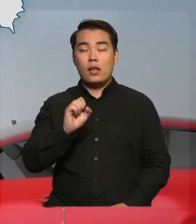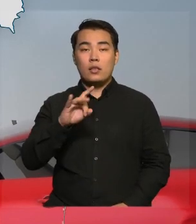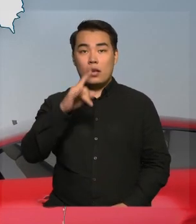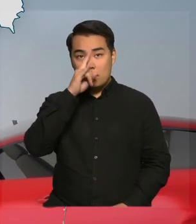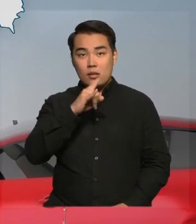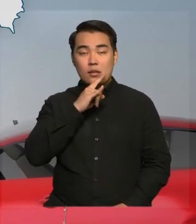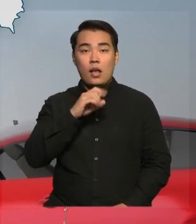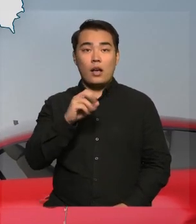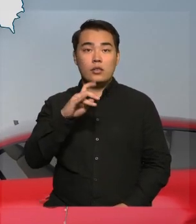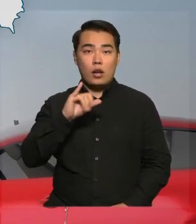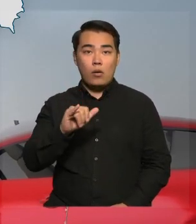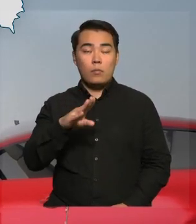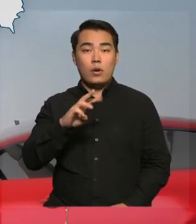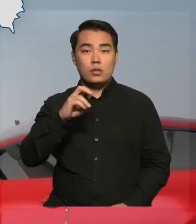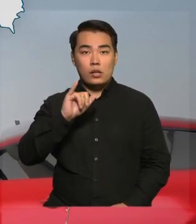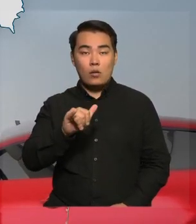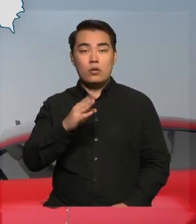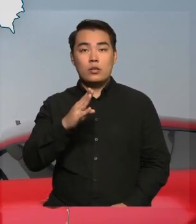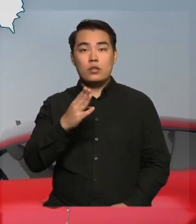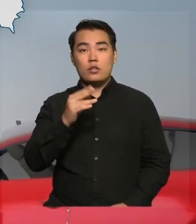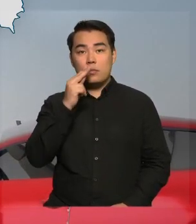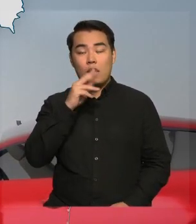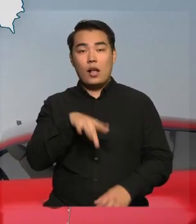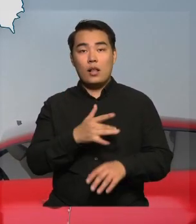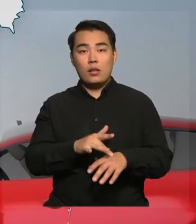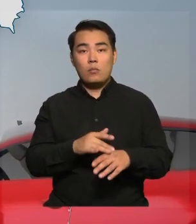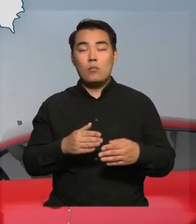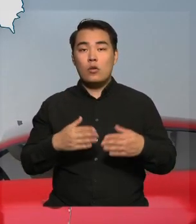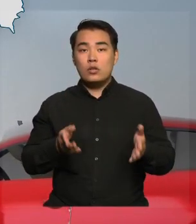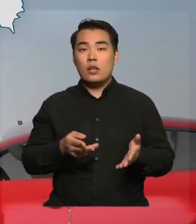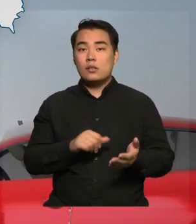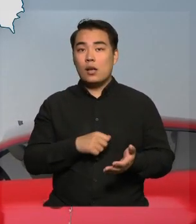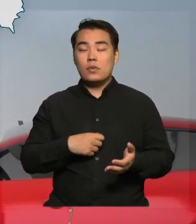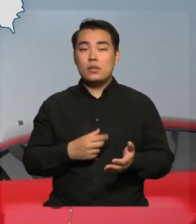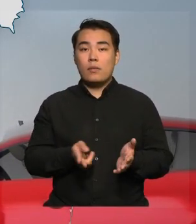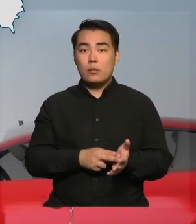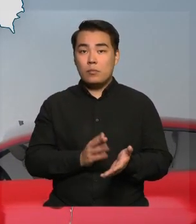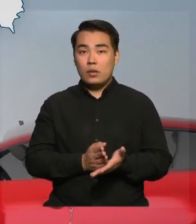Маңғыстау, Абай, Ұлытау облыстары мен Шымкент қаласында көп тіркеледі.